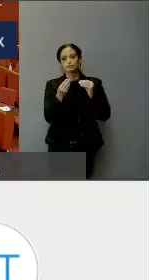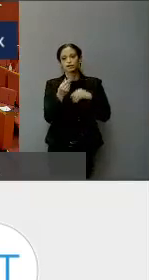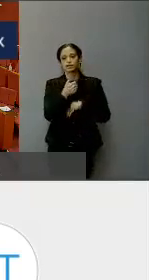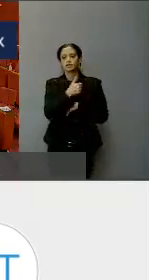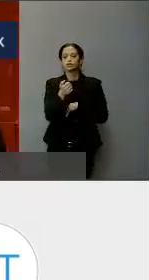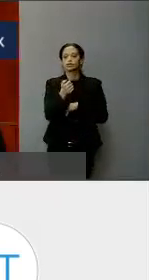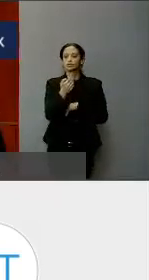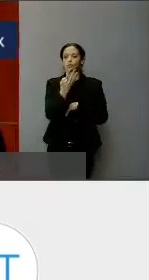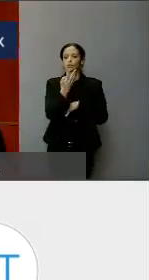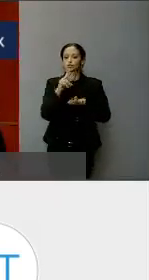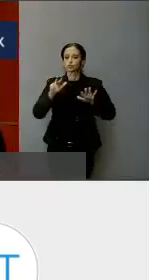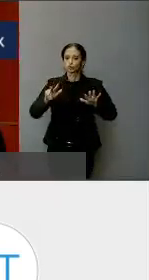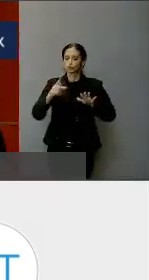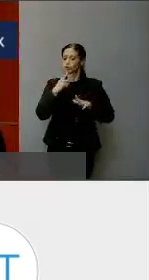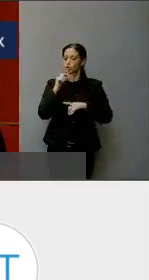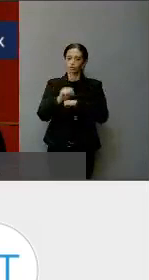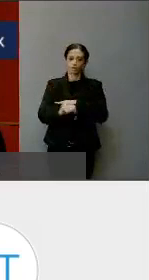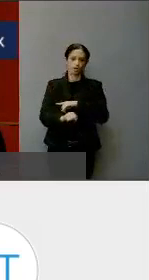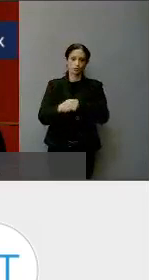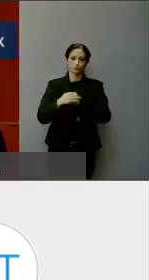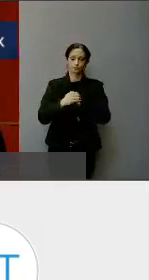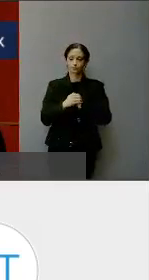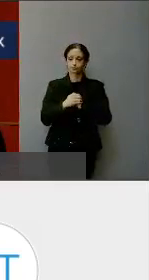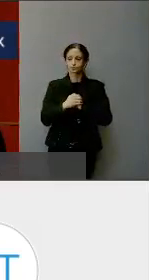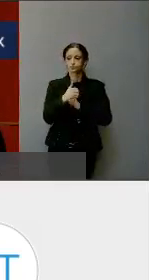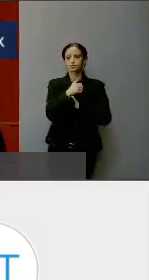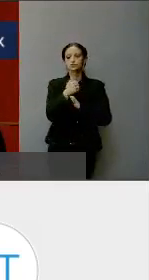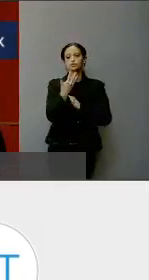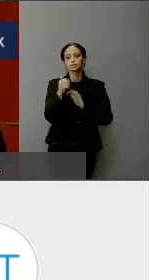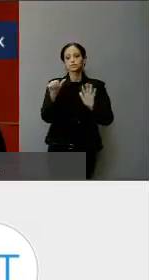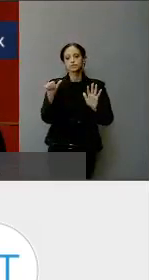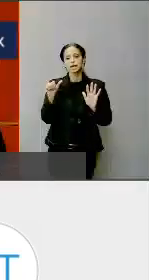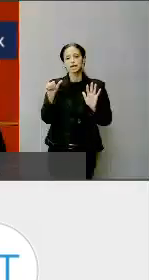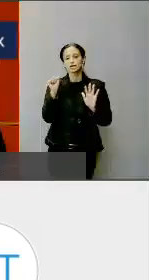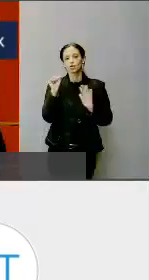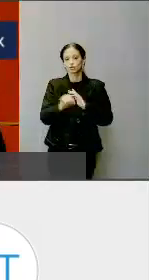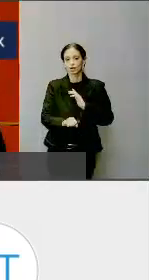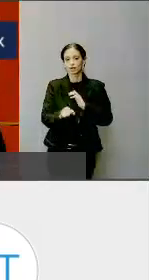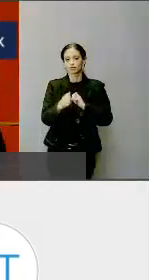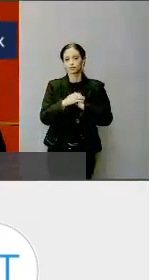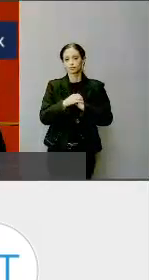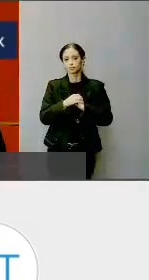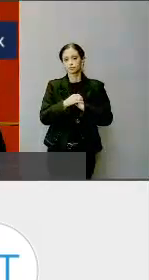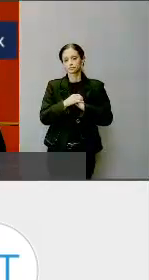centro ancora un po contrario 156 contrario